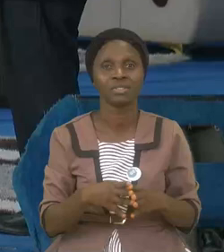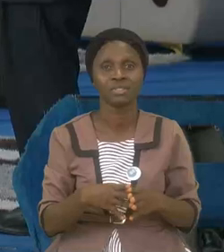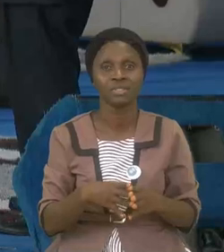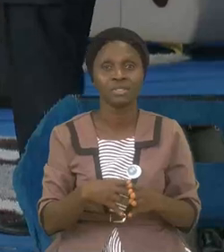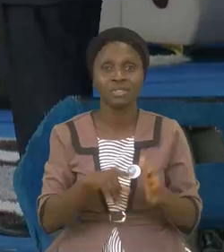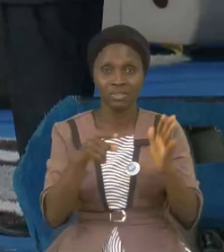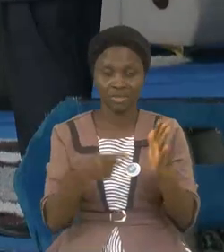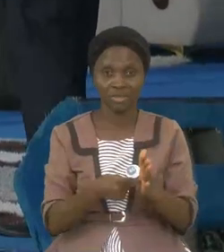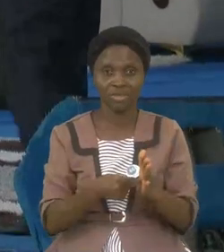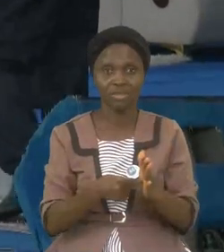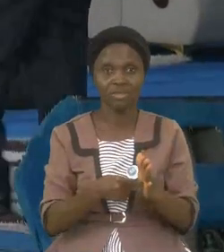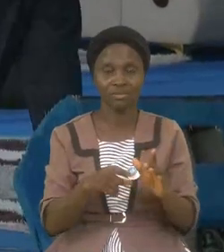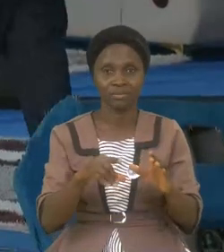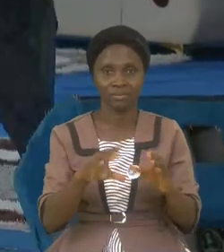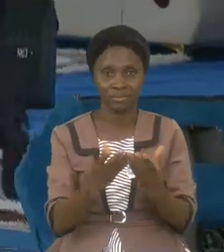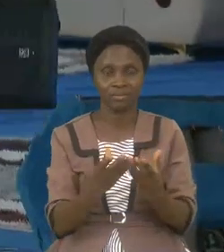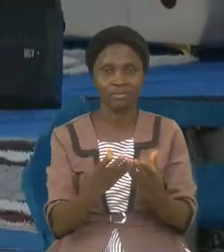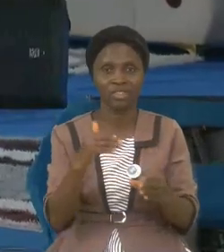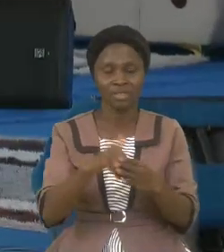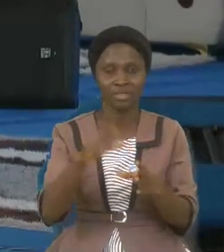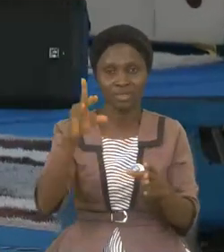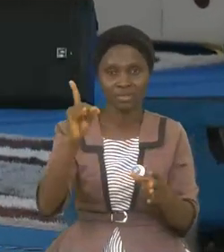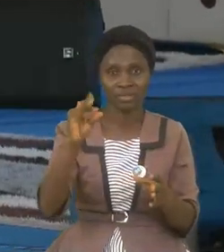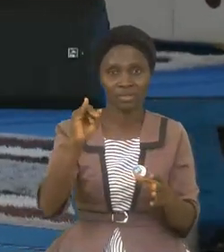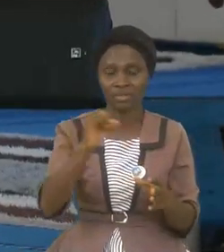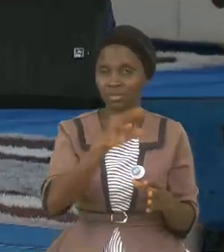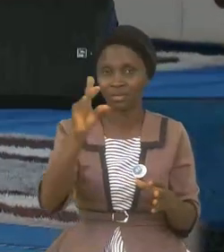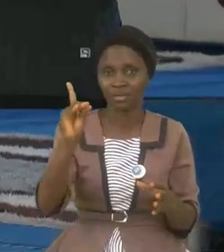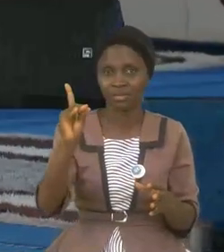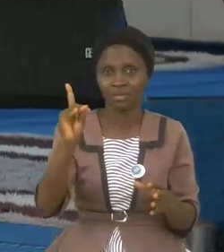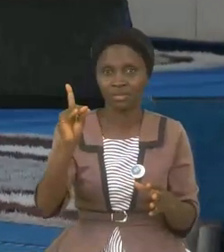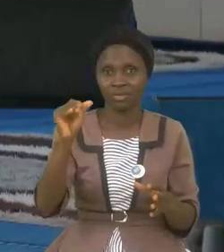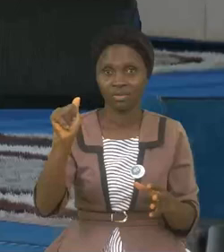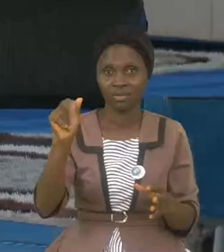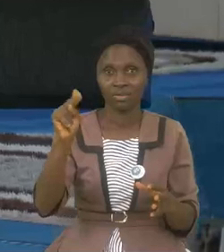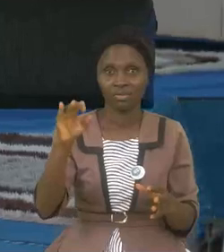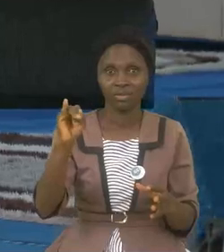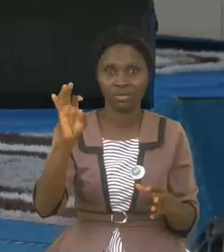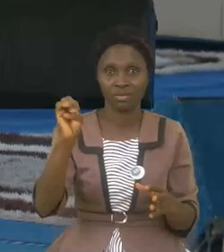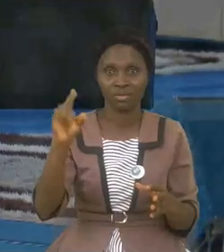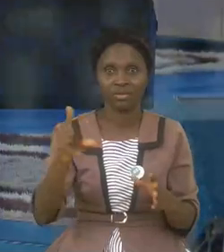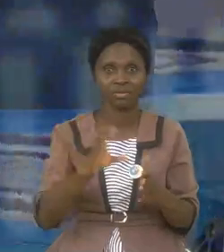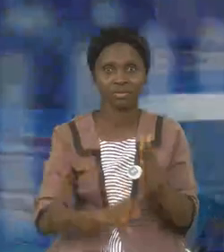matin, cette session, en Daniel 4, nous allons voir le message qui est